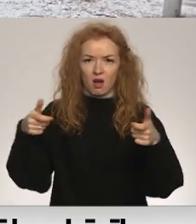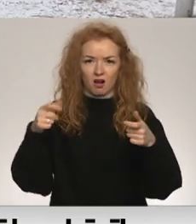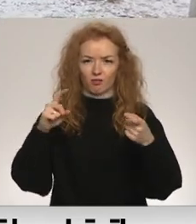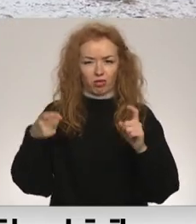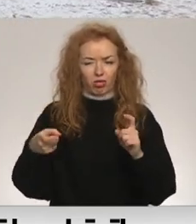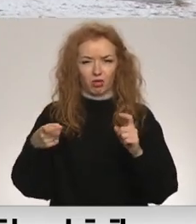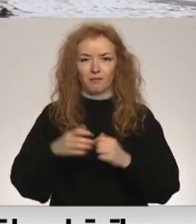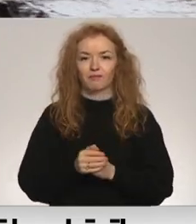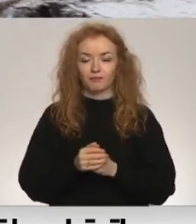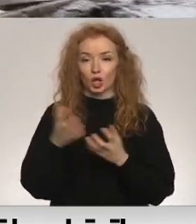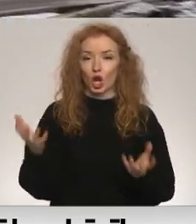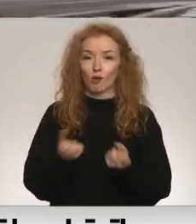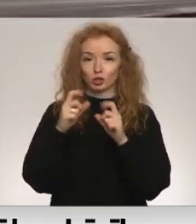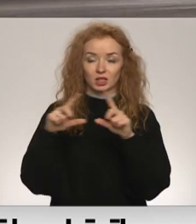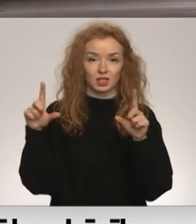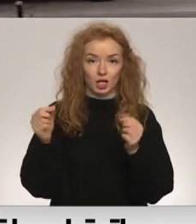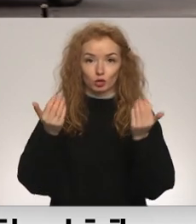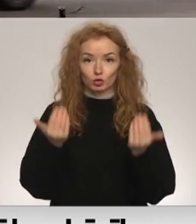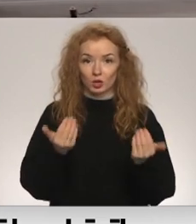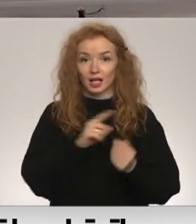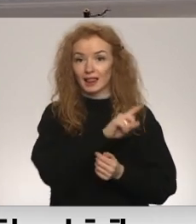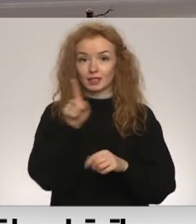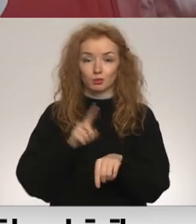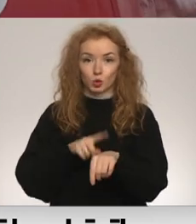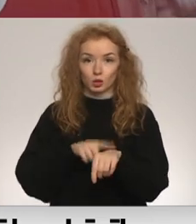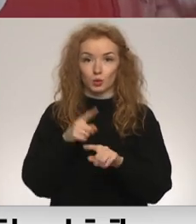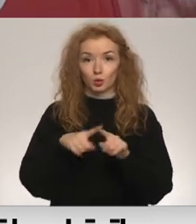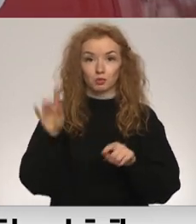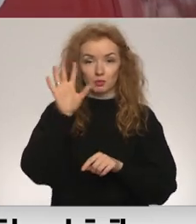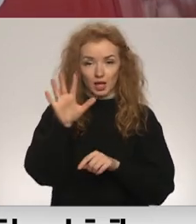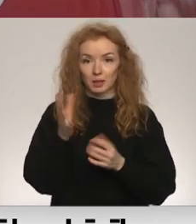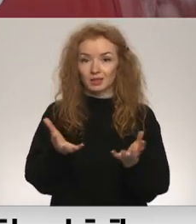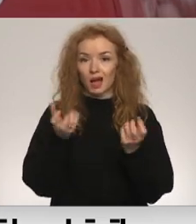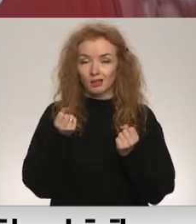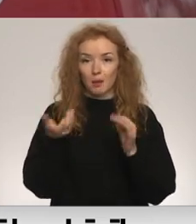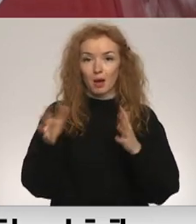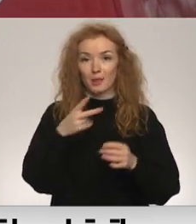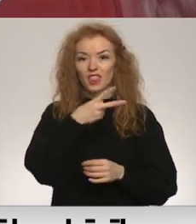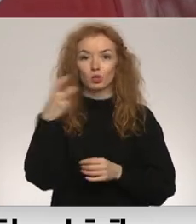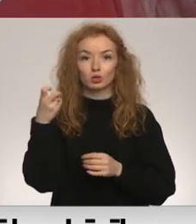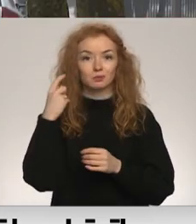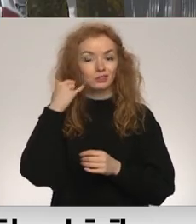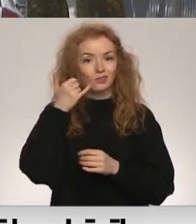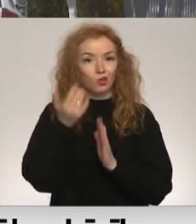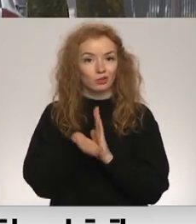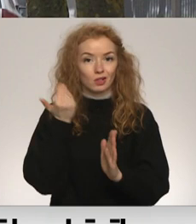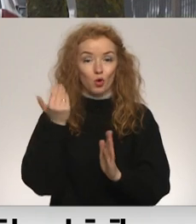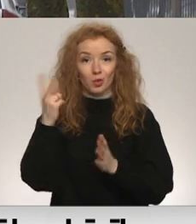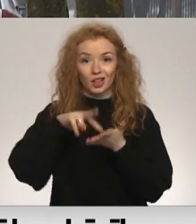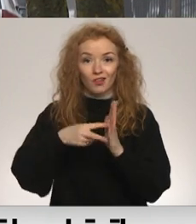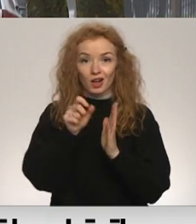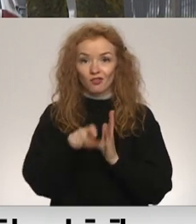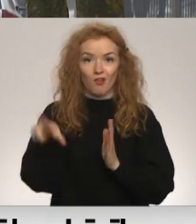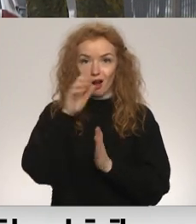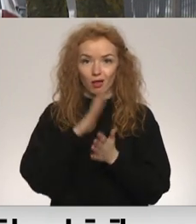pilnībā. Valsts ugunsdzēsības un glābšanas dienas šodien līdz 16:30 bija saņēmis ap 200 izsaukumu. Tas ir divreiz vairāk